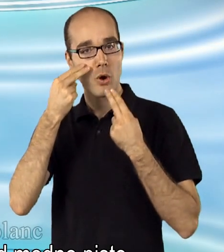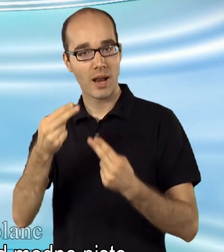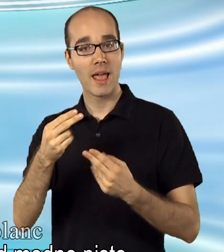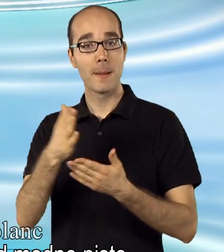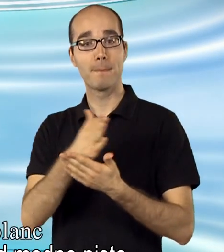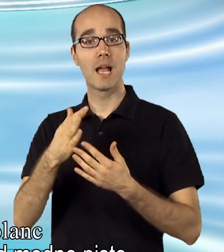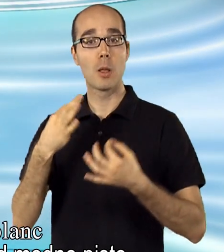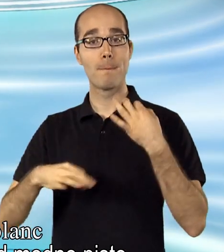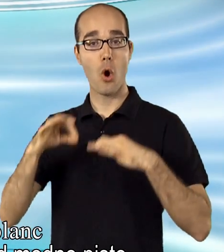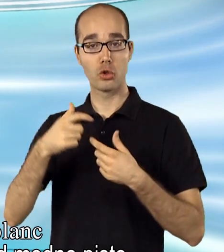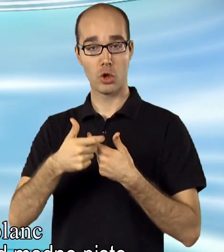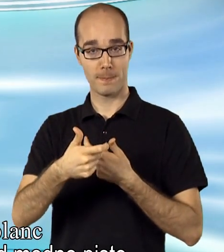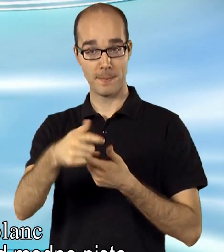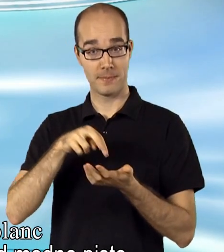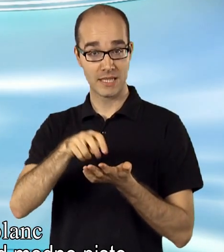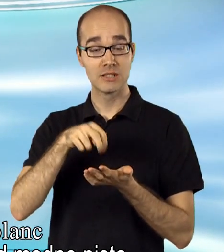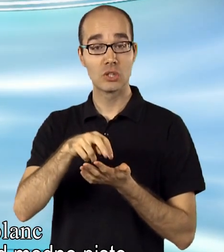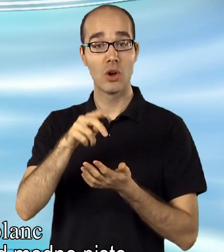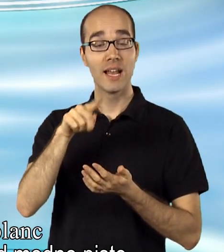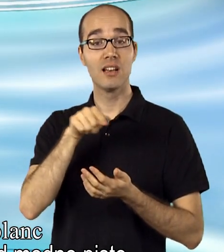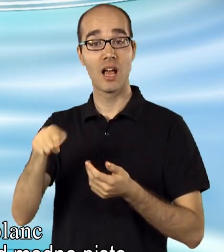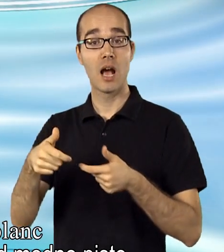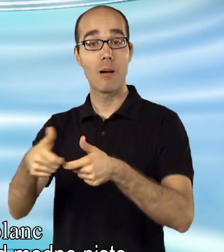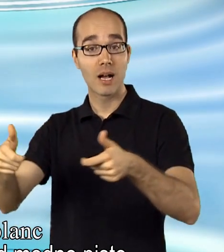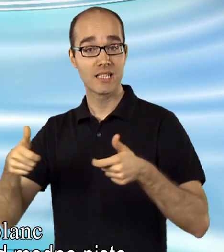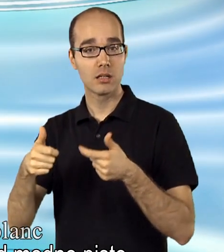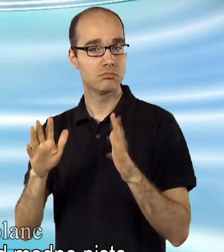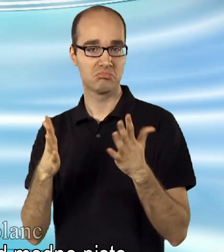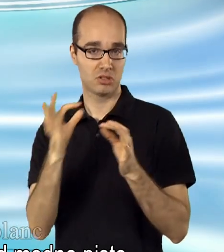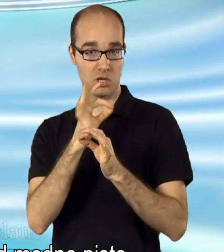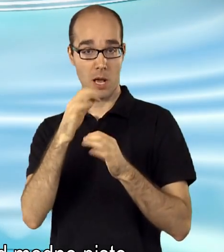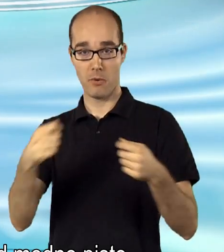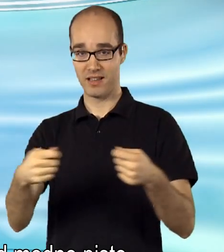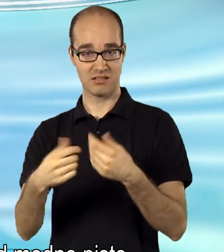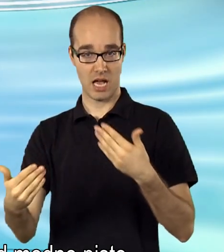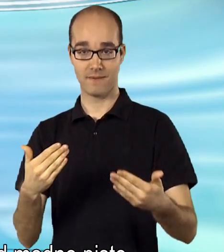Na prvi pogled med modno pisto in bazenom ni nikakršne povezave.